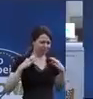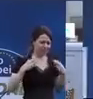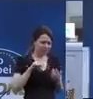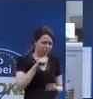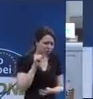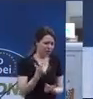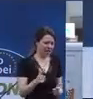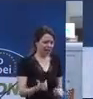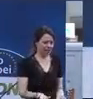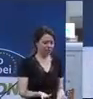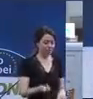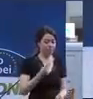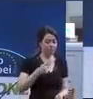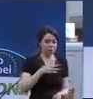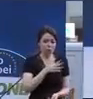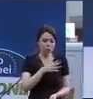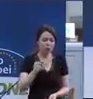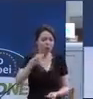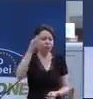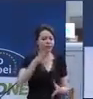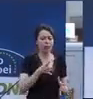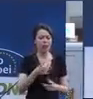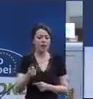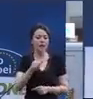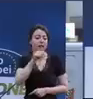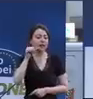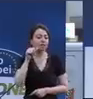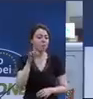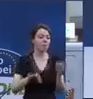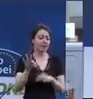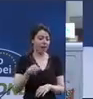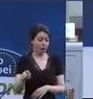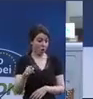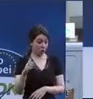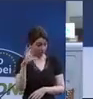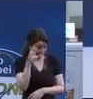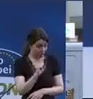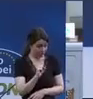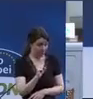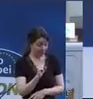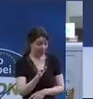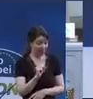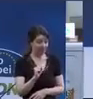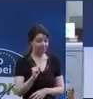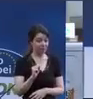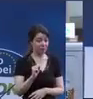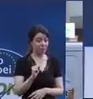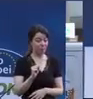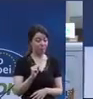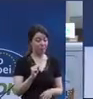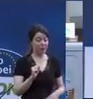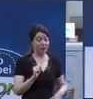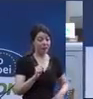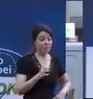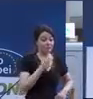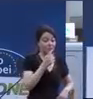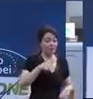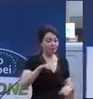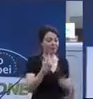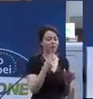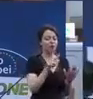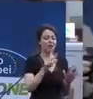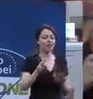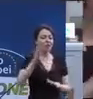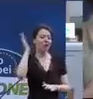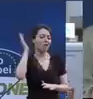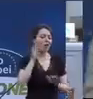importa Tutto è ridotto a uno spettacolo capite e non è che siamo nell'89